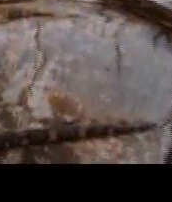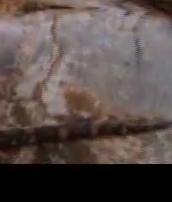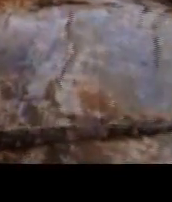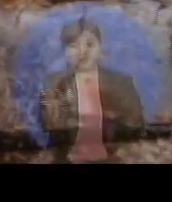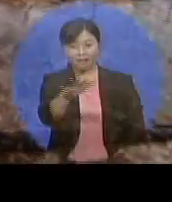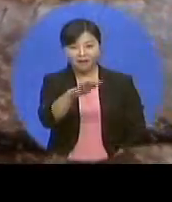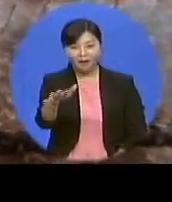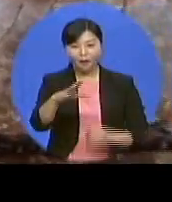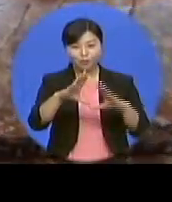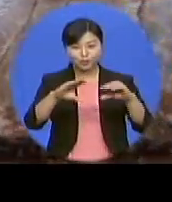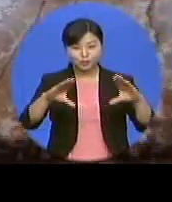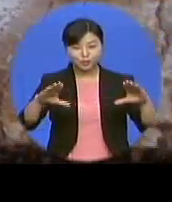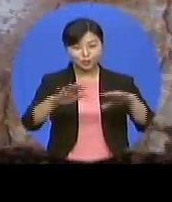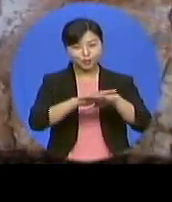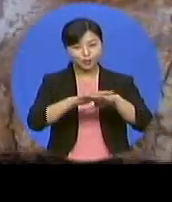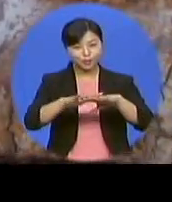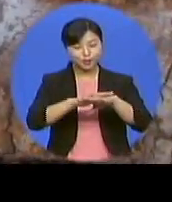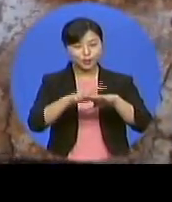굉장히 부들부들해요.